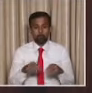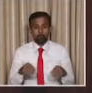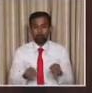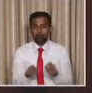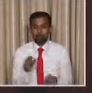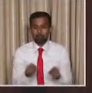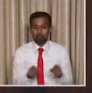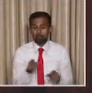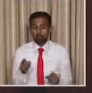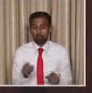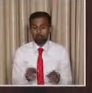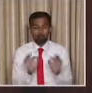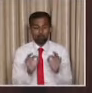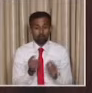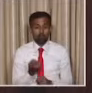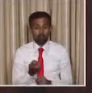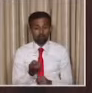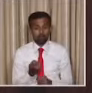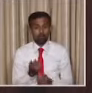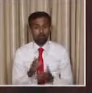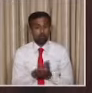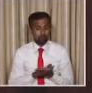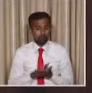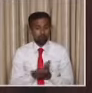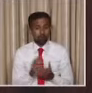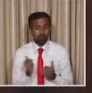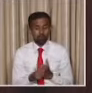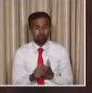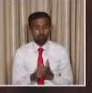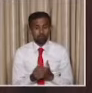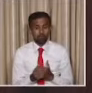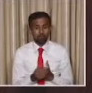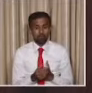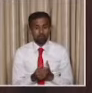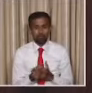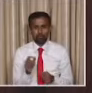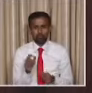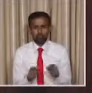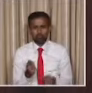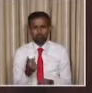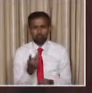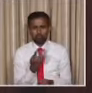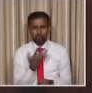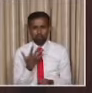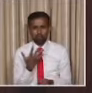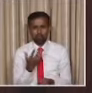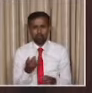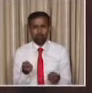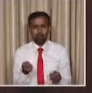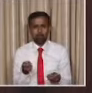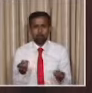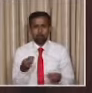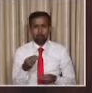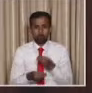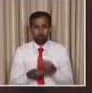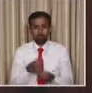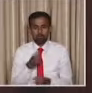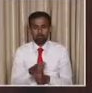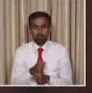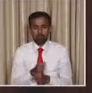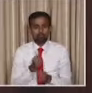කරුවන්ද හොඳ ආර්ථික වටපිටාවක් ගොඩනගා ගන්නද හතර පහ දිනක් අතේ යන මේ බිස්නස් එක නතර කරලා රජ